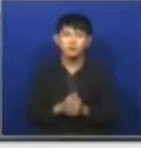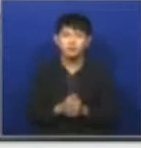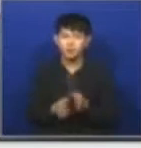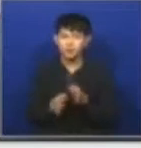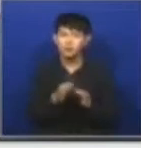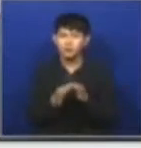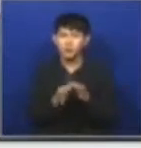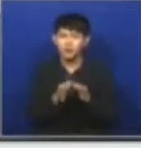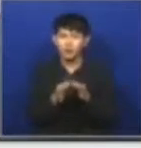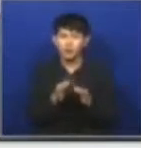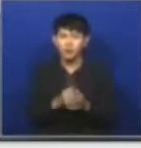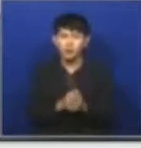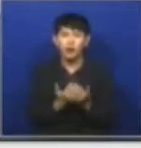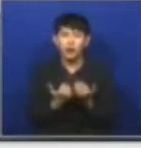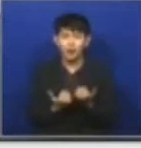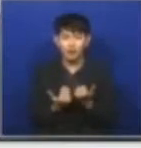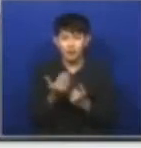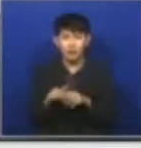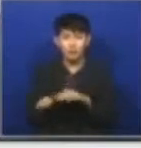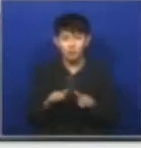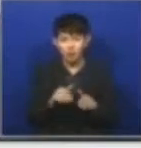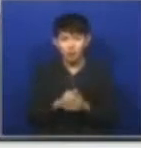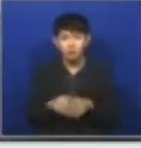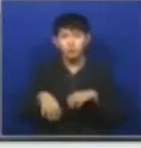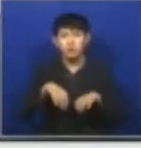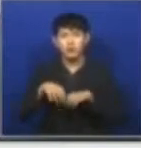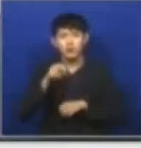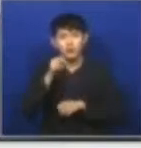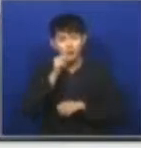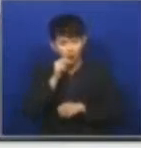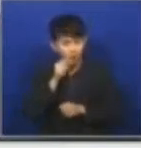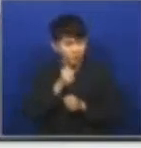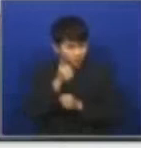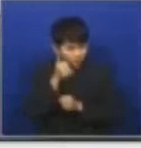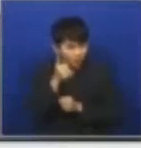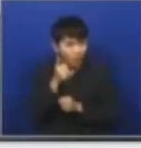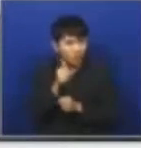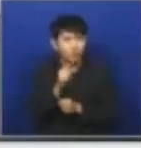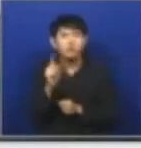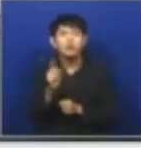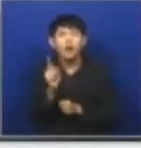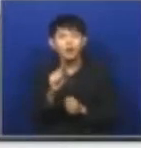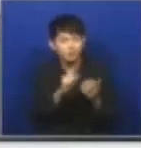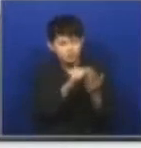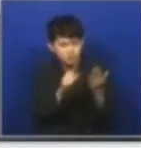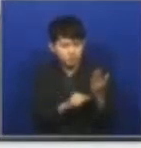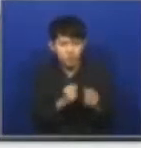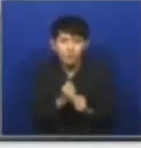มมาว่าในรอบเนี่ยท่านเตรียมที่จะบริหารจัดการน้ำอย่างมีประสิทธิภาพที่ไหนอย่าง